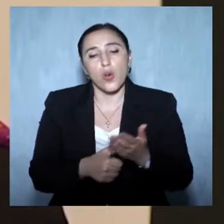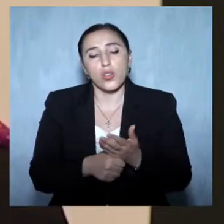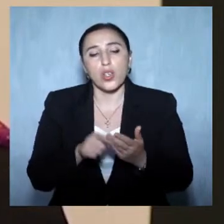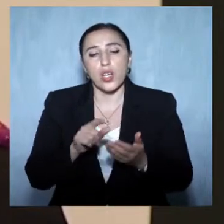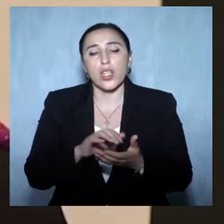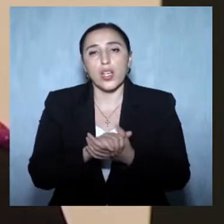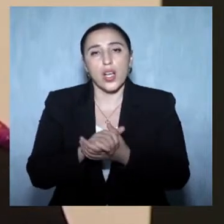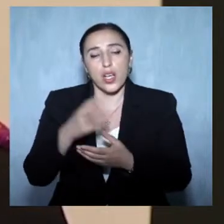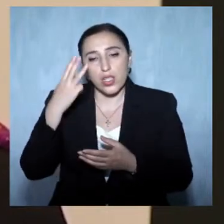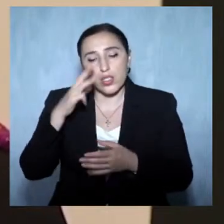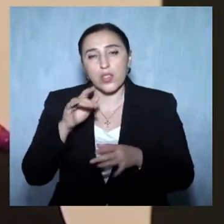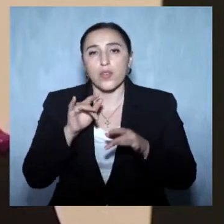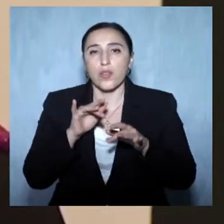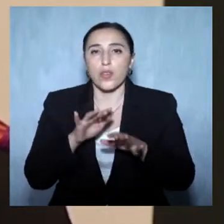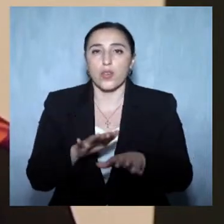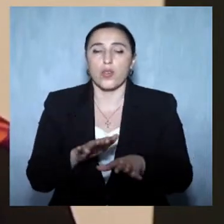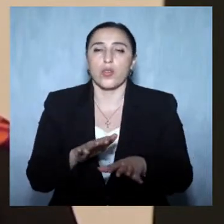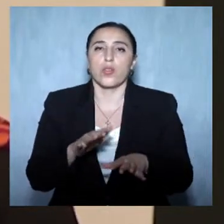ընթացին ասել է